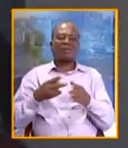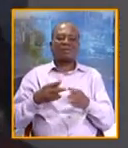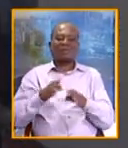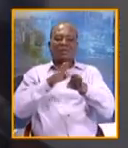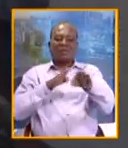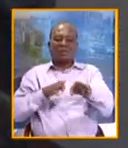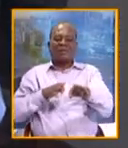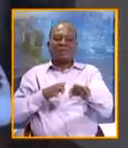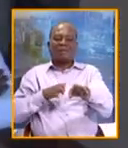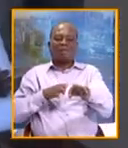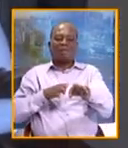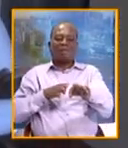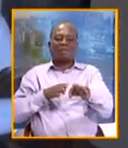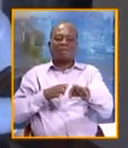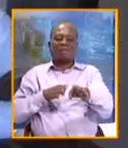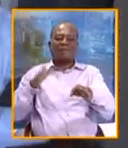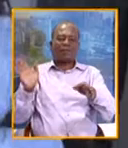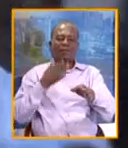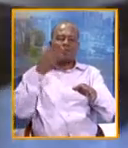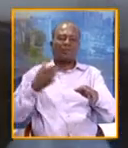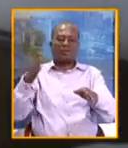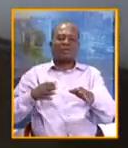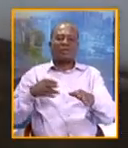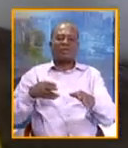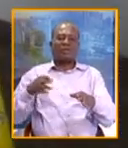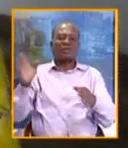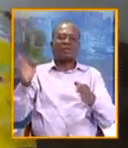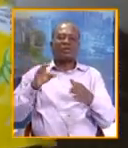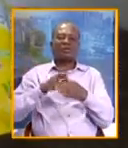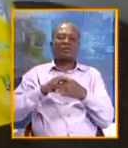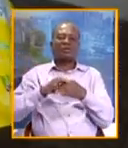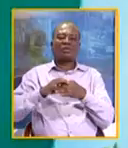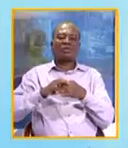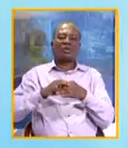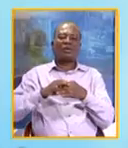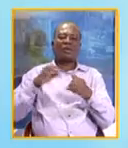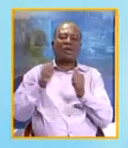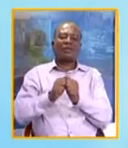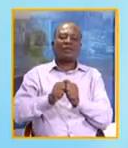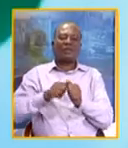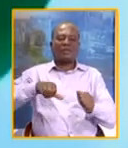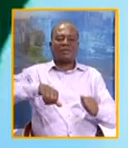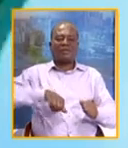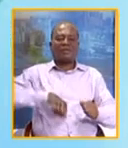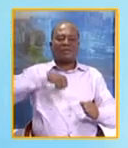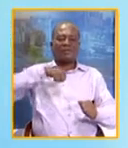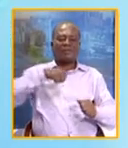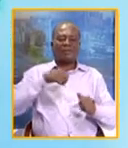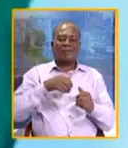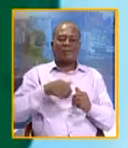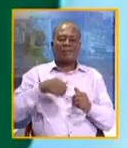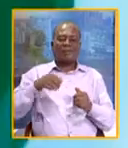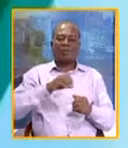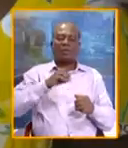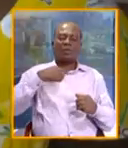échapper l'hymne national avec fiat et c'est l'hymne de notre pays c'est ce qu'a rappelé on